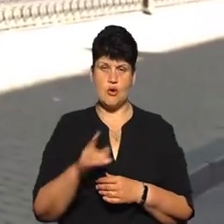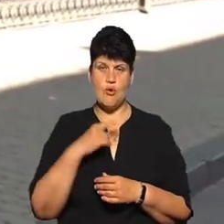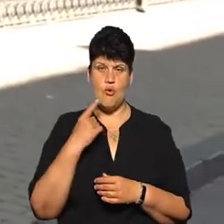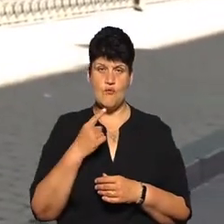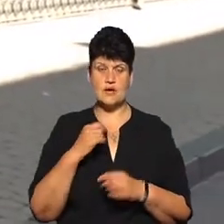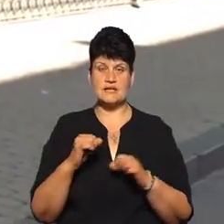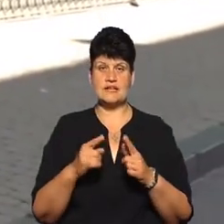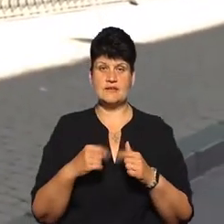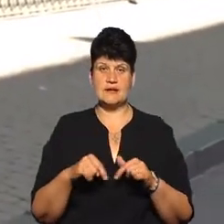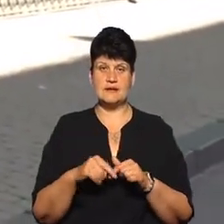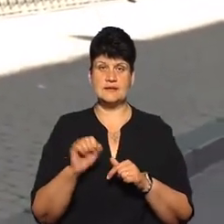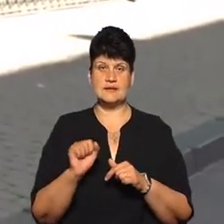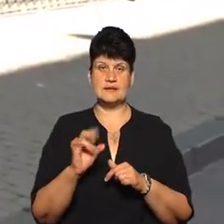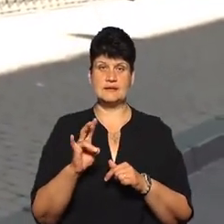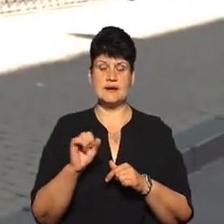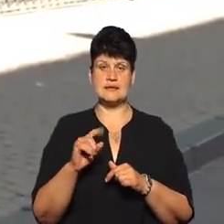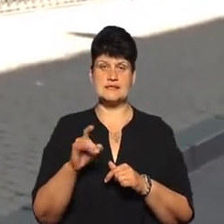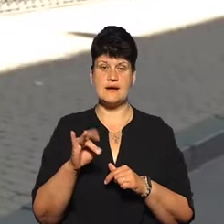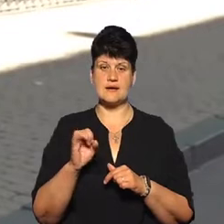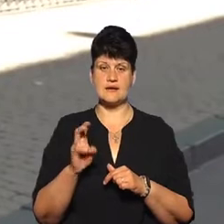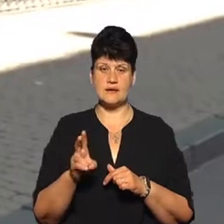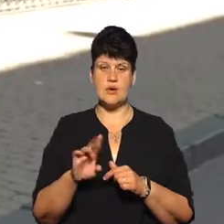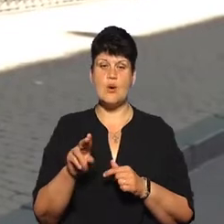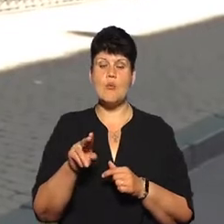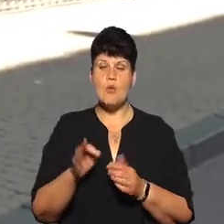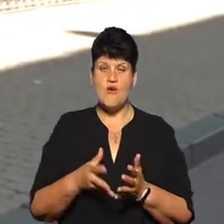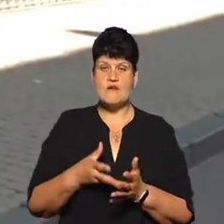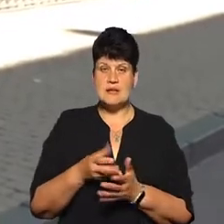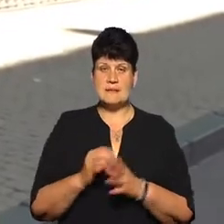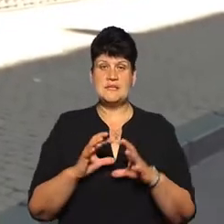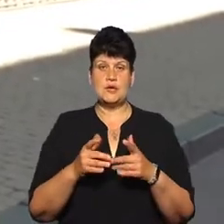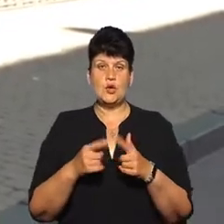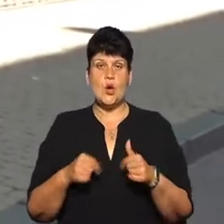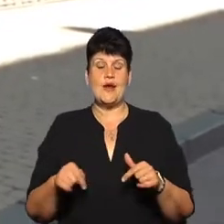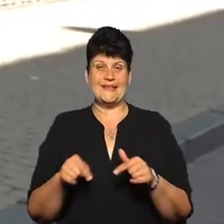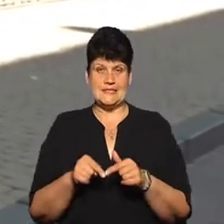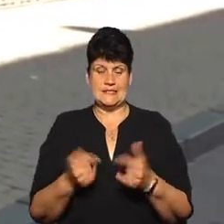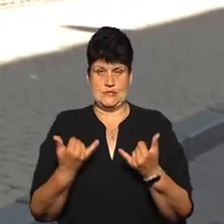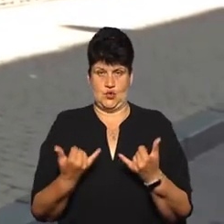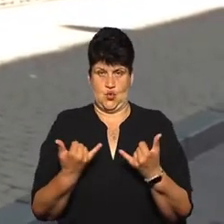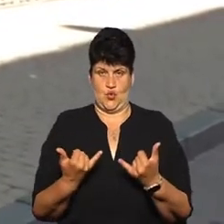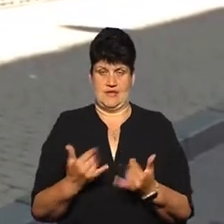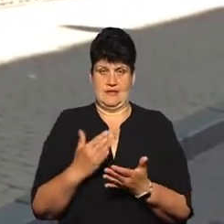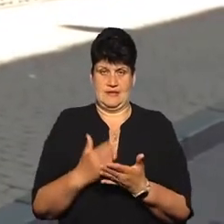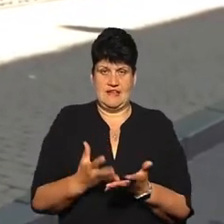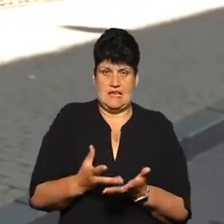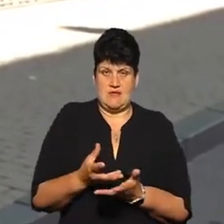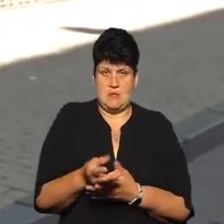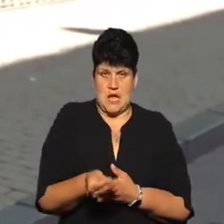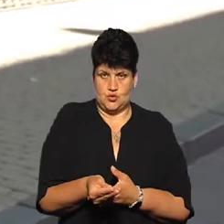Тернополя Андрій Назарків. По виплатах від міжнародних організацій, які на сьогодні